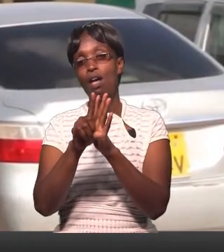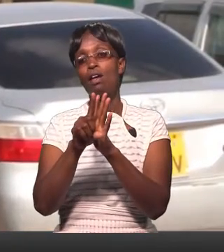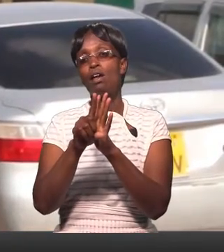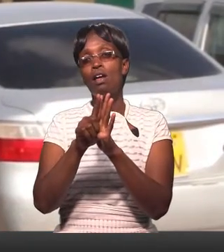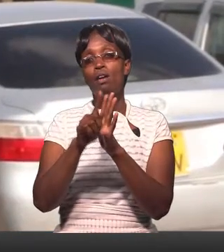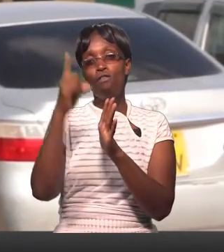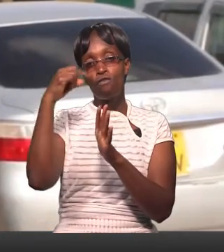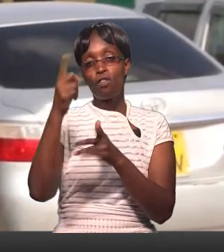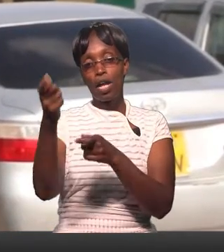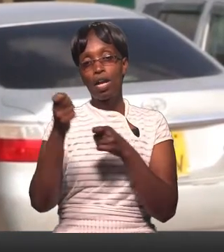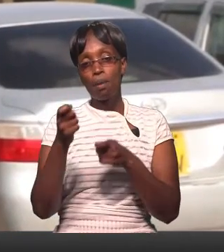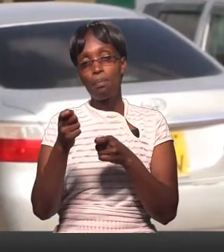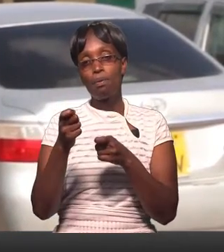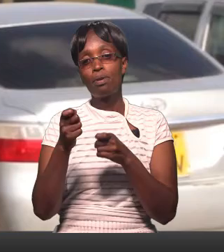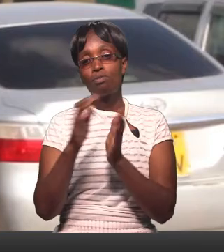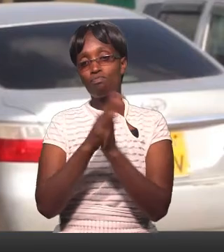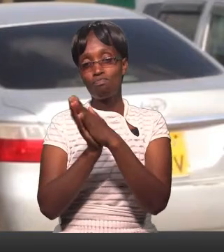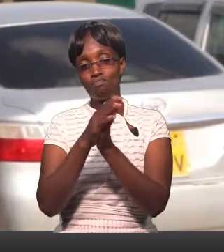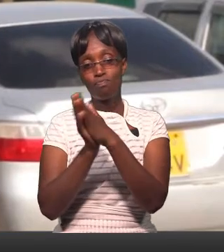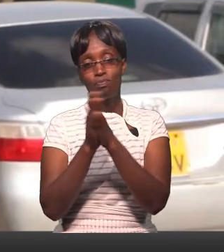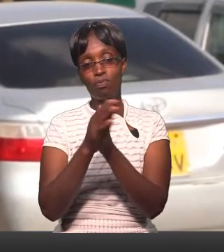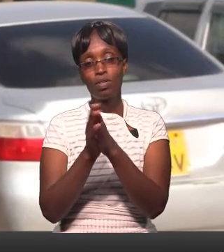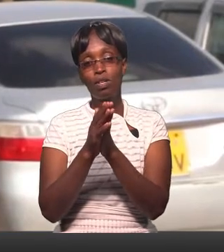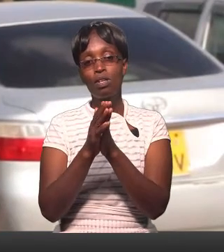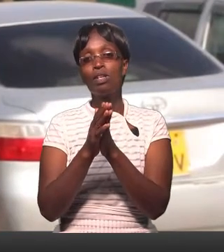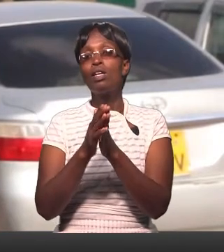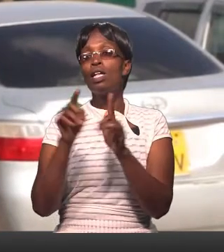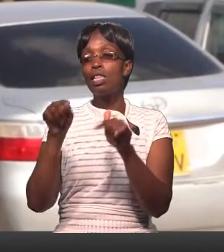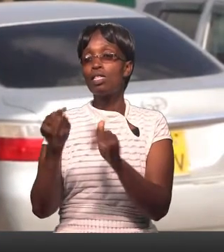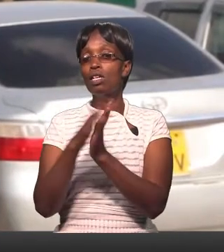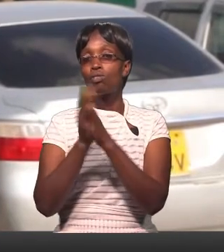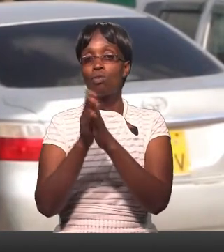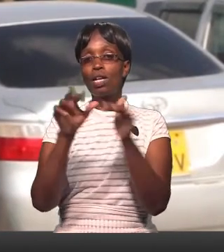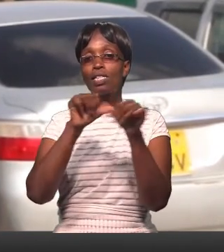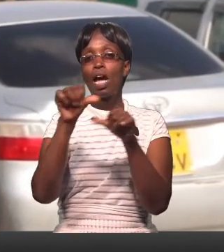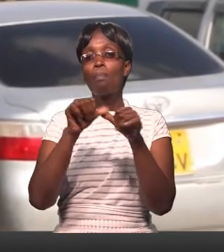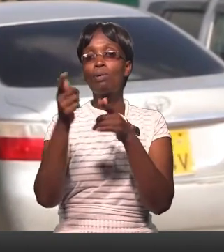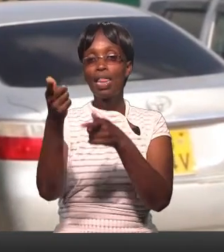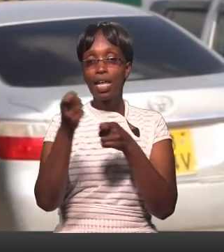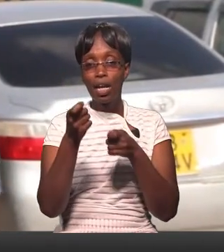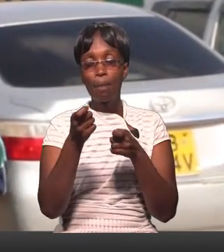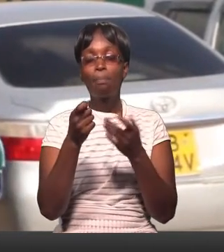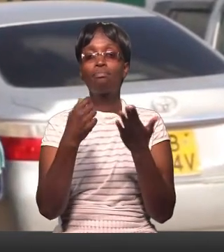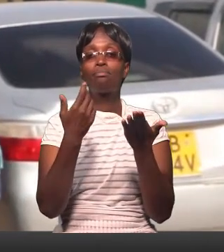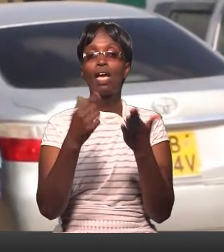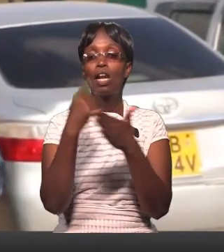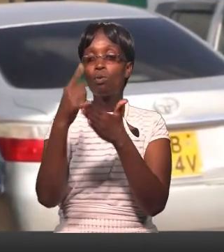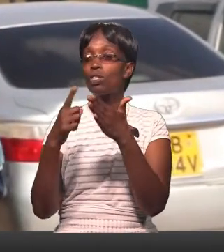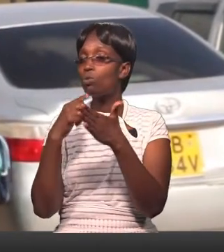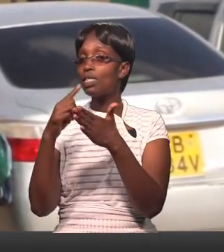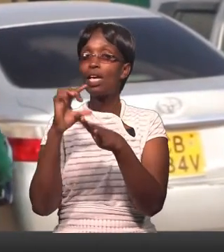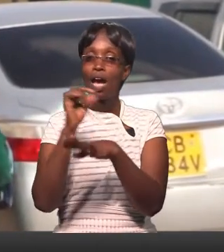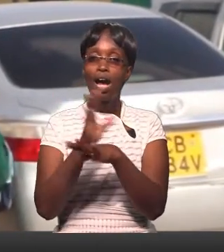serikali. Because hizi kesi za defilement and what we call early marriages and what have